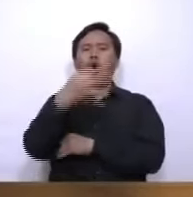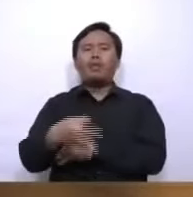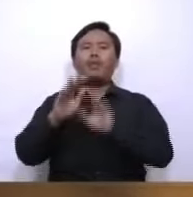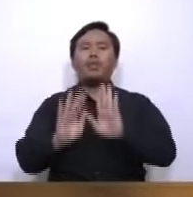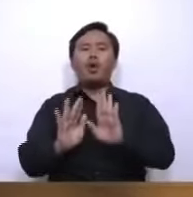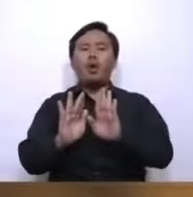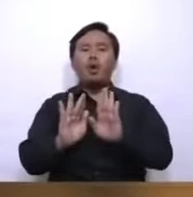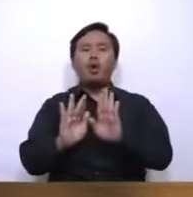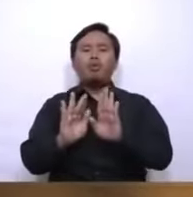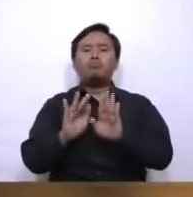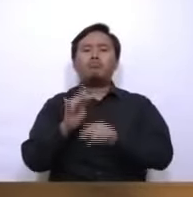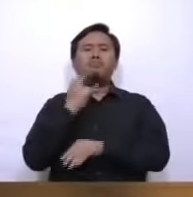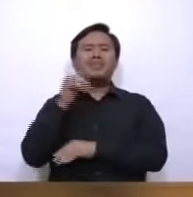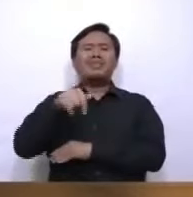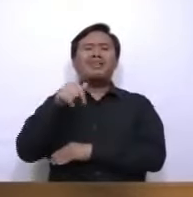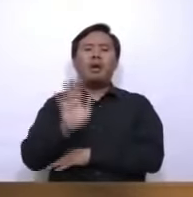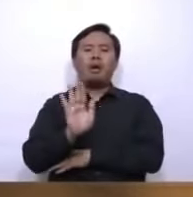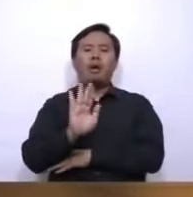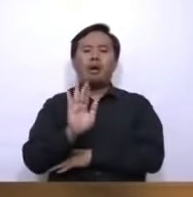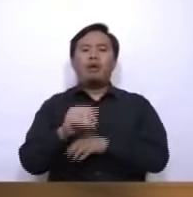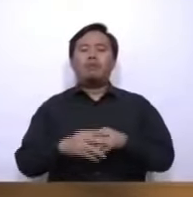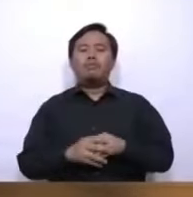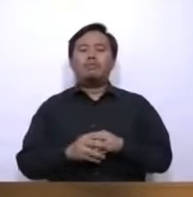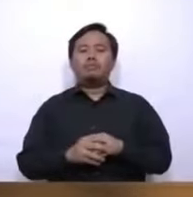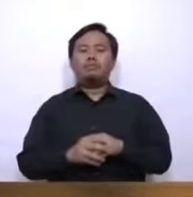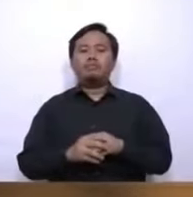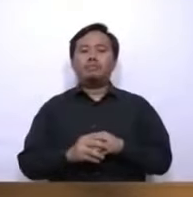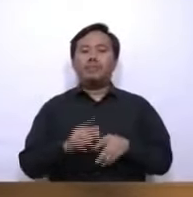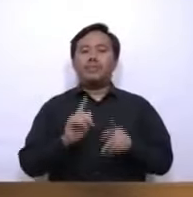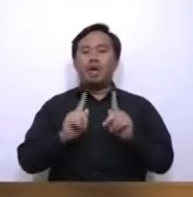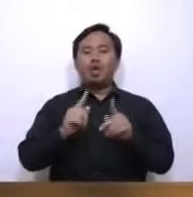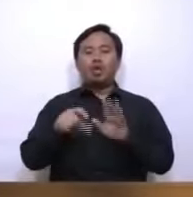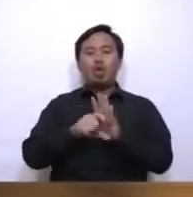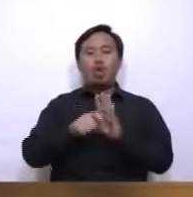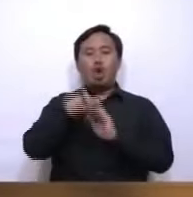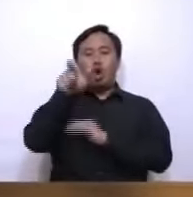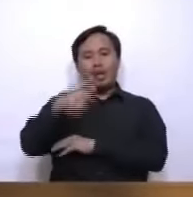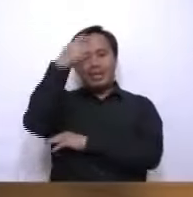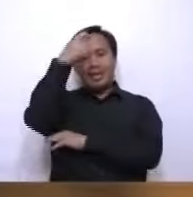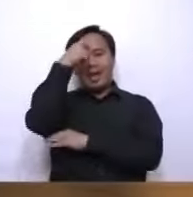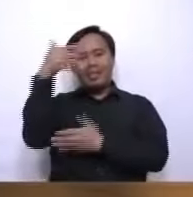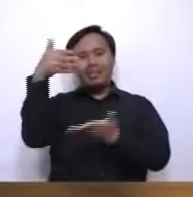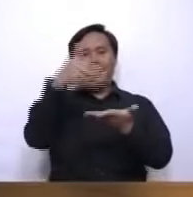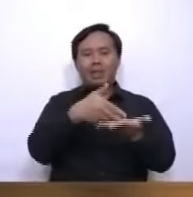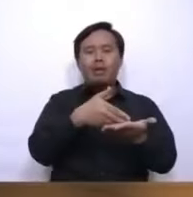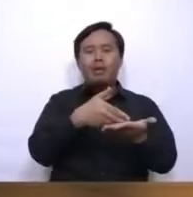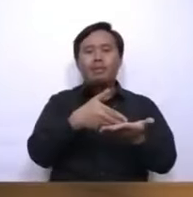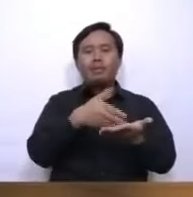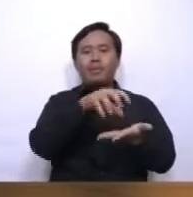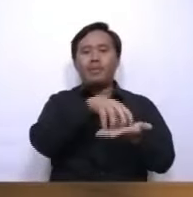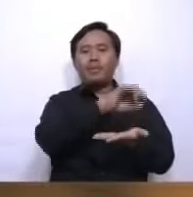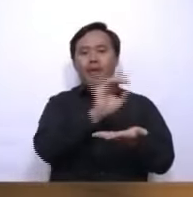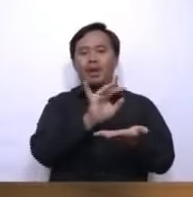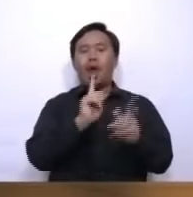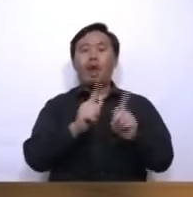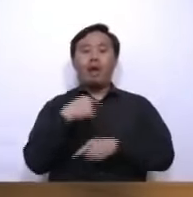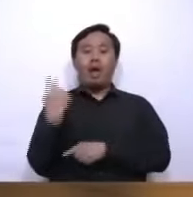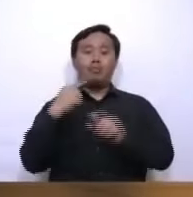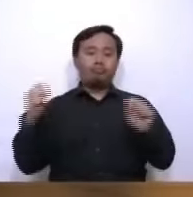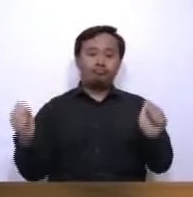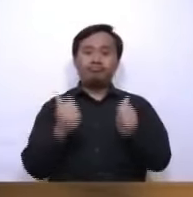kota-kota yang seperti sekarang ini. Orang Pandan kalau sakit ke Bandung yang punya duit. Tentu besok kami menang,